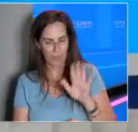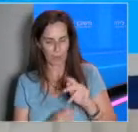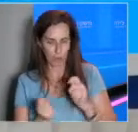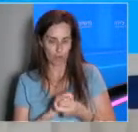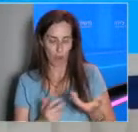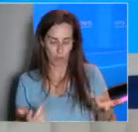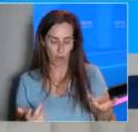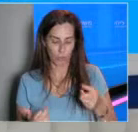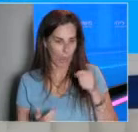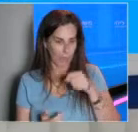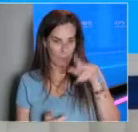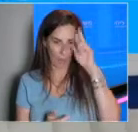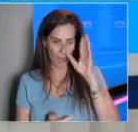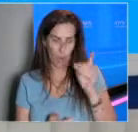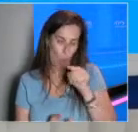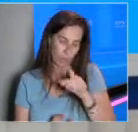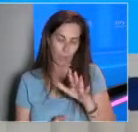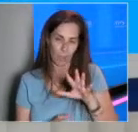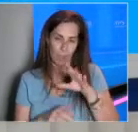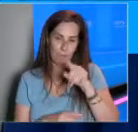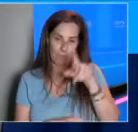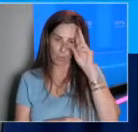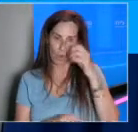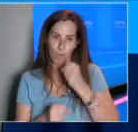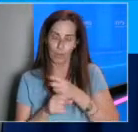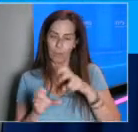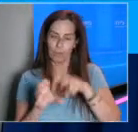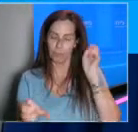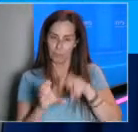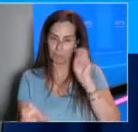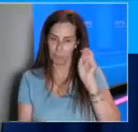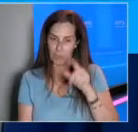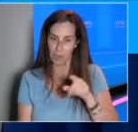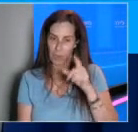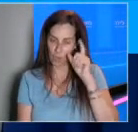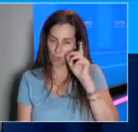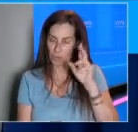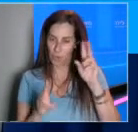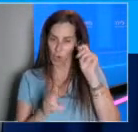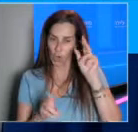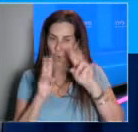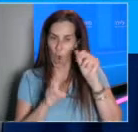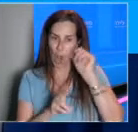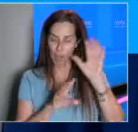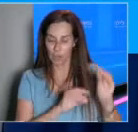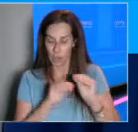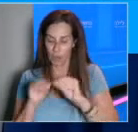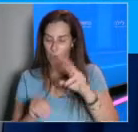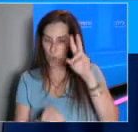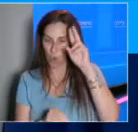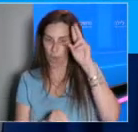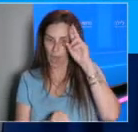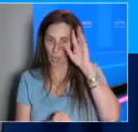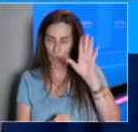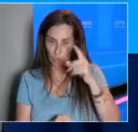לשנות מערכים, אתם, לא אתה, אבל אצלכם עובדים על עריקים, אתה רואה סיכוי לעריקים מכחול לבן תמורת תמיכה בממשלה של נתניהו